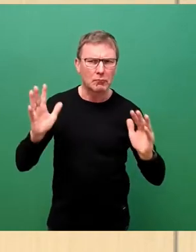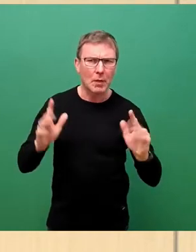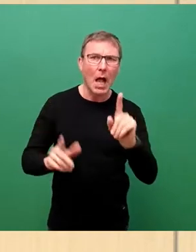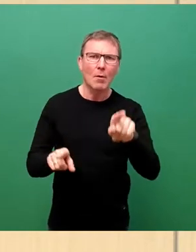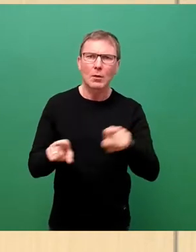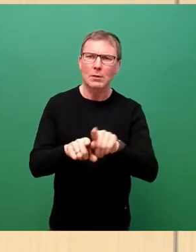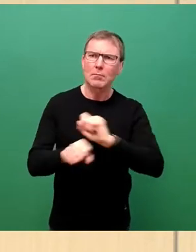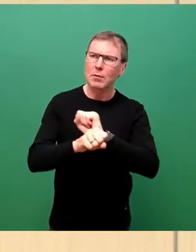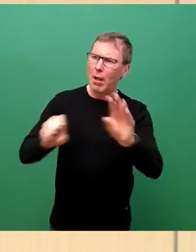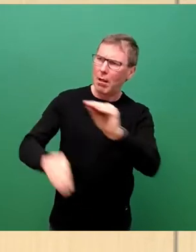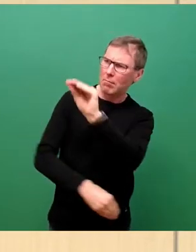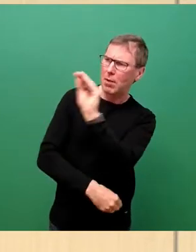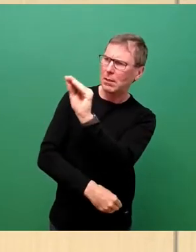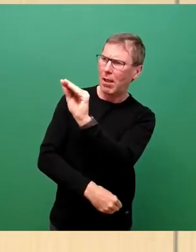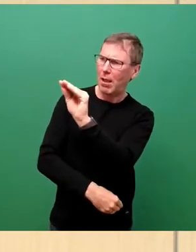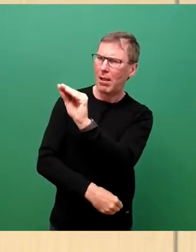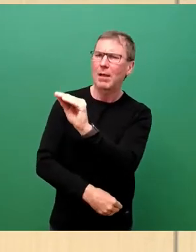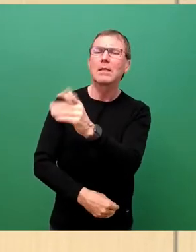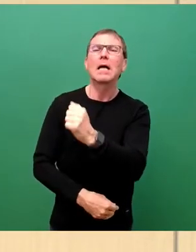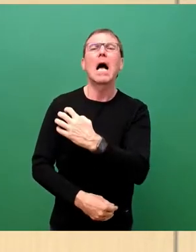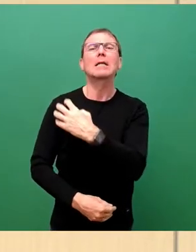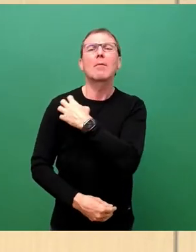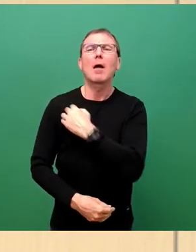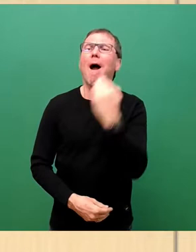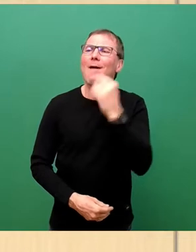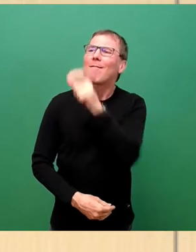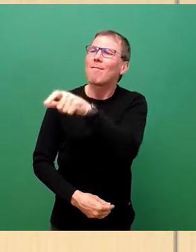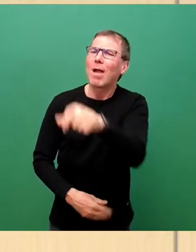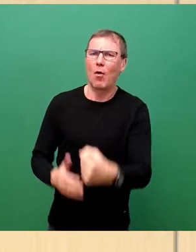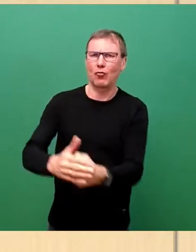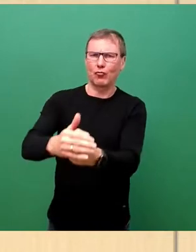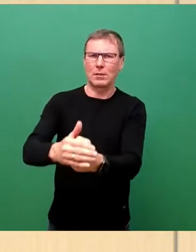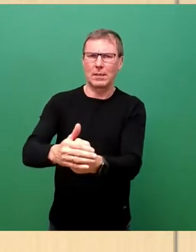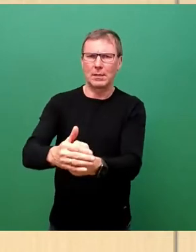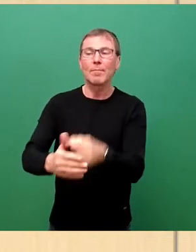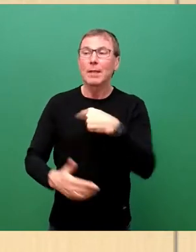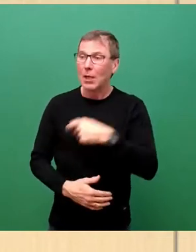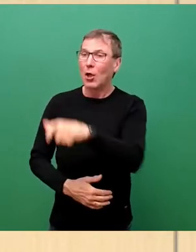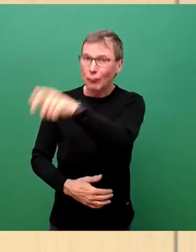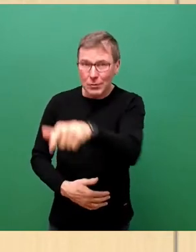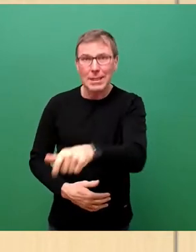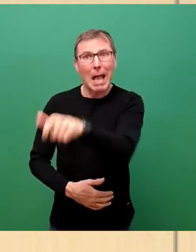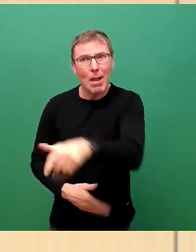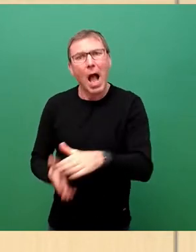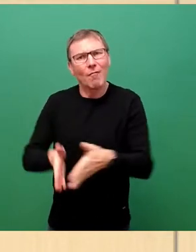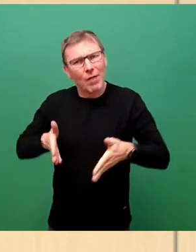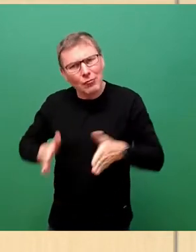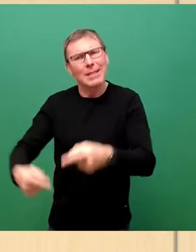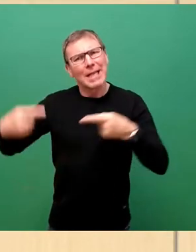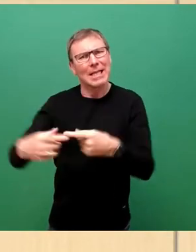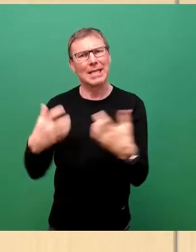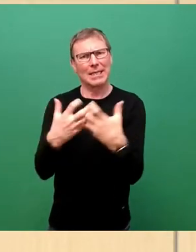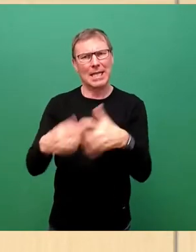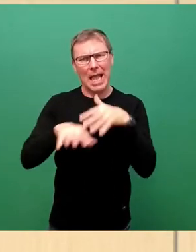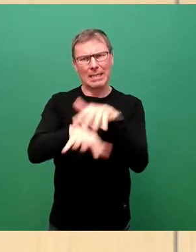machen, wen wir in St. Petersburg unterstützen. Und wir unterstützen die Menschen auf den Straßen, die gegen den Krieg demonstrieren. Und